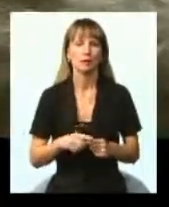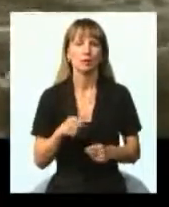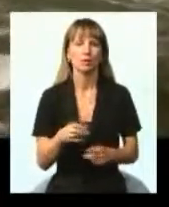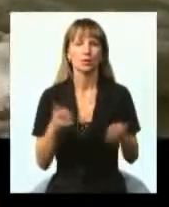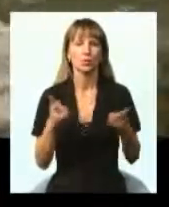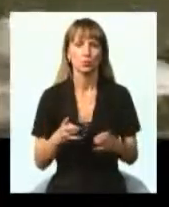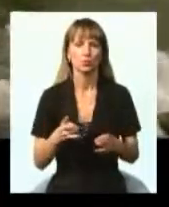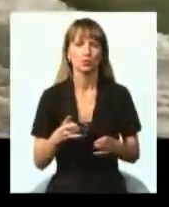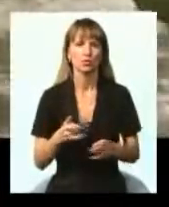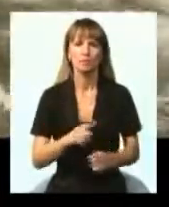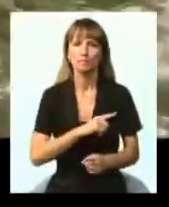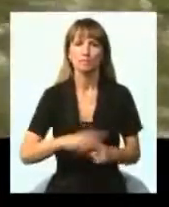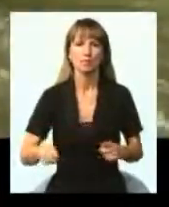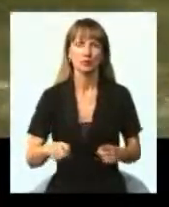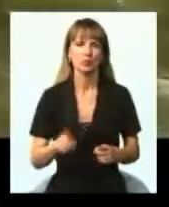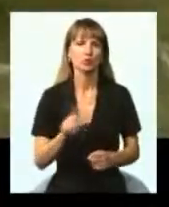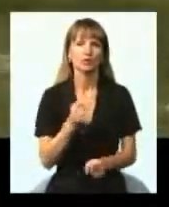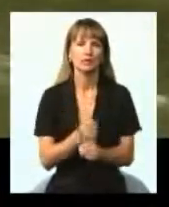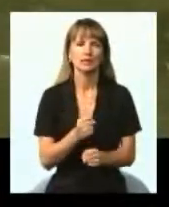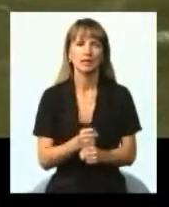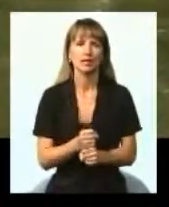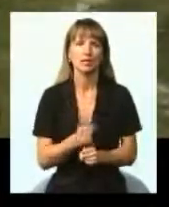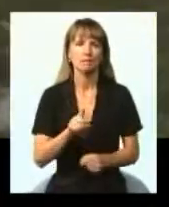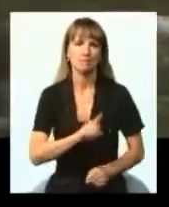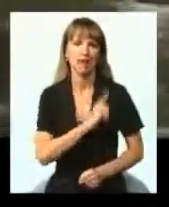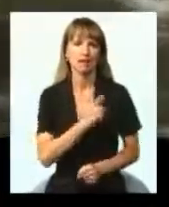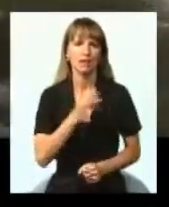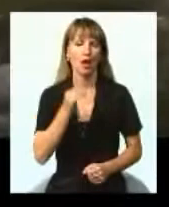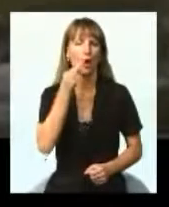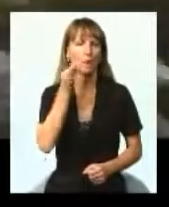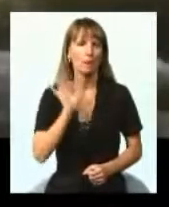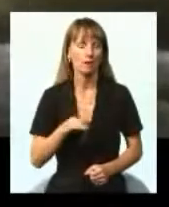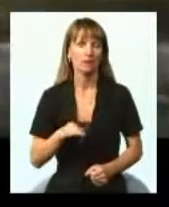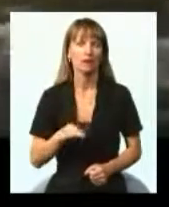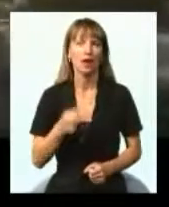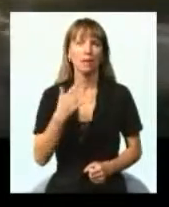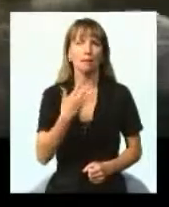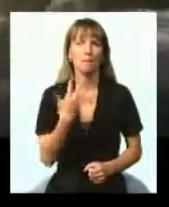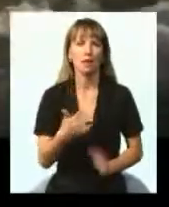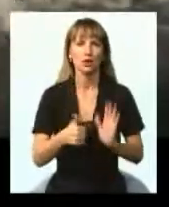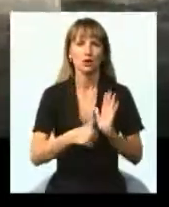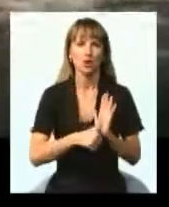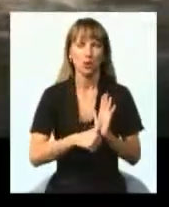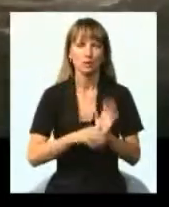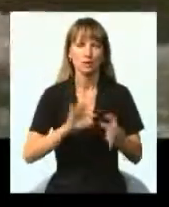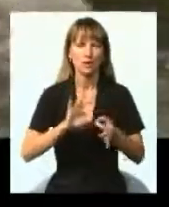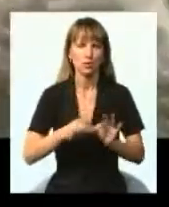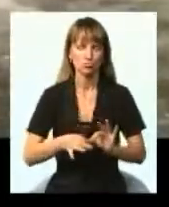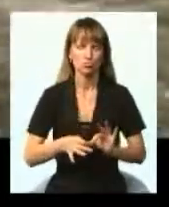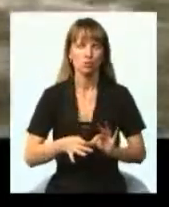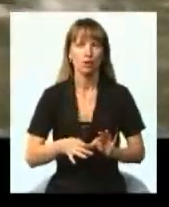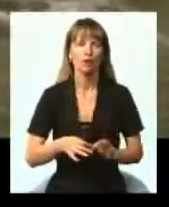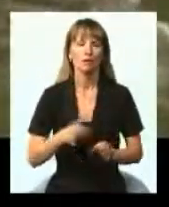від рафтера миттєвої реакції, великої майстерності та досвіду. Пороги п'ятої і шостої категорії складності під силу